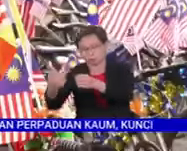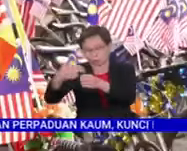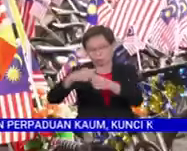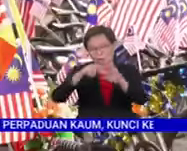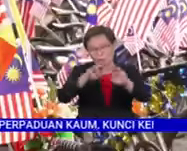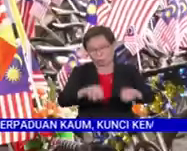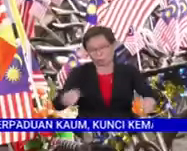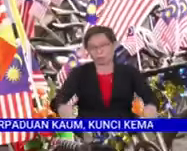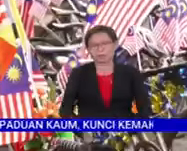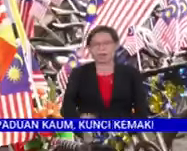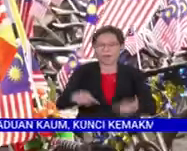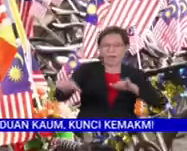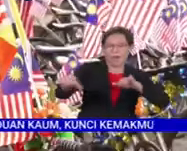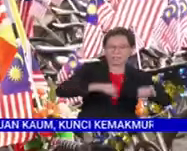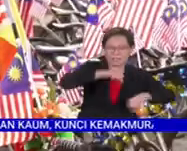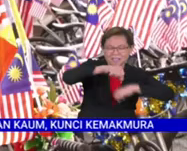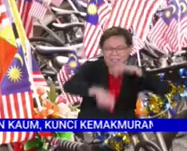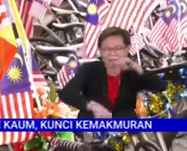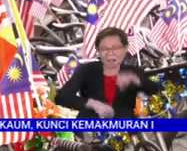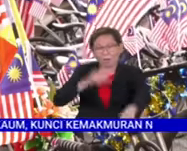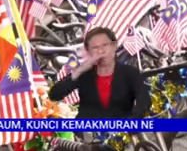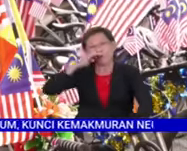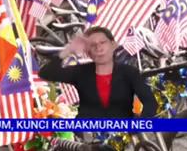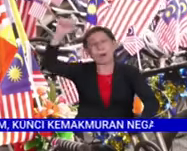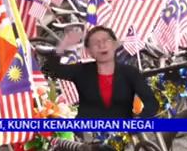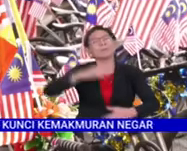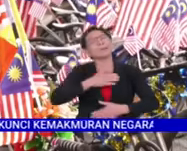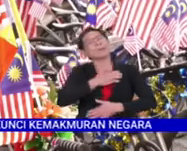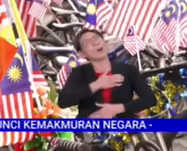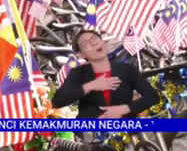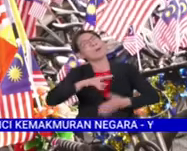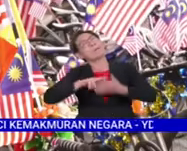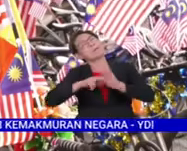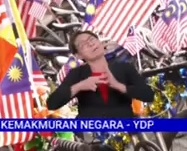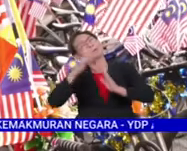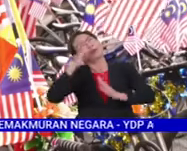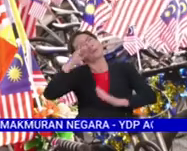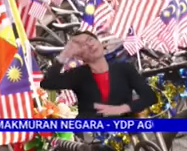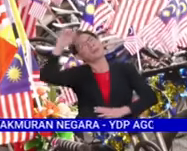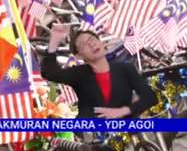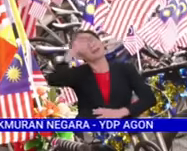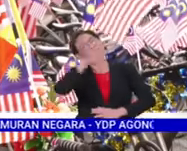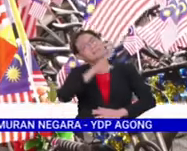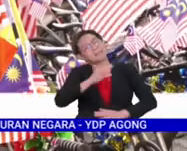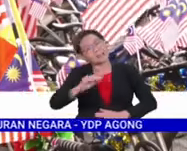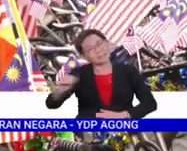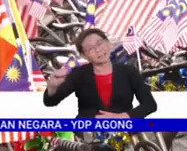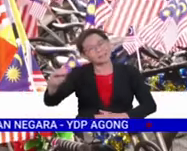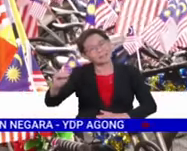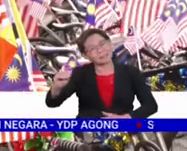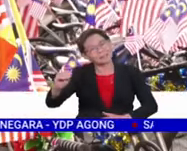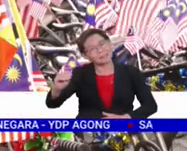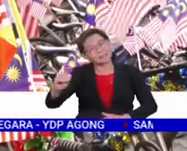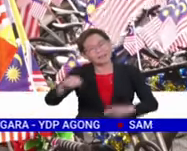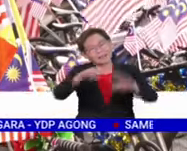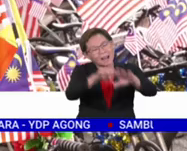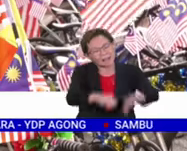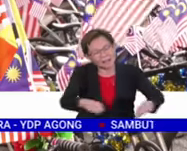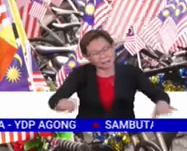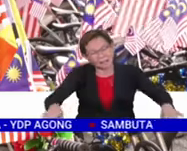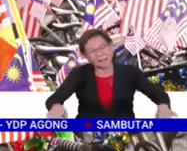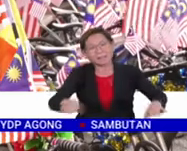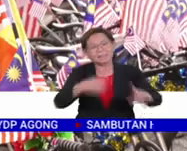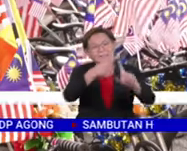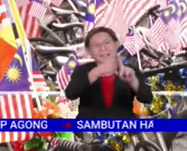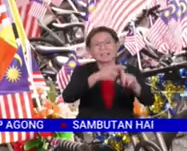Kayuhan Merdeka ini adalah selain daripada menghayati erti kemerdekaan, dia juga menetapkan kepada anak-anak selui